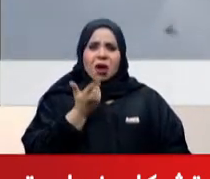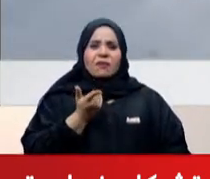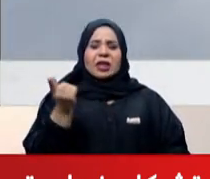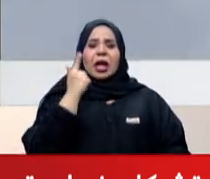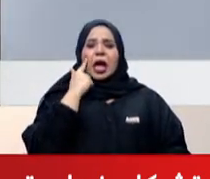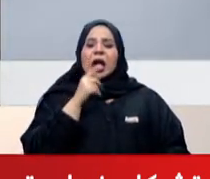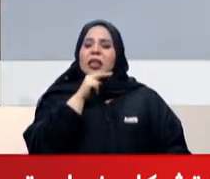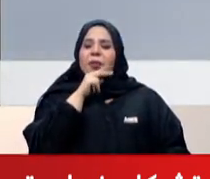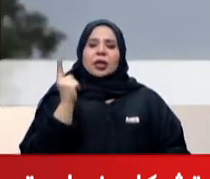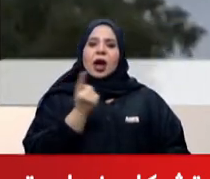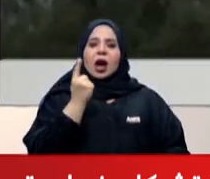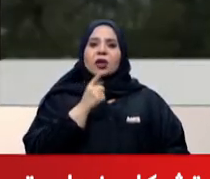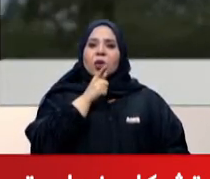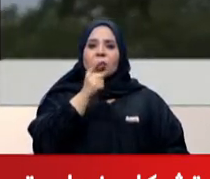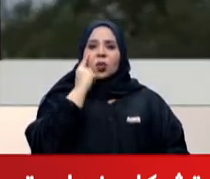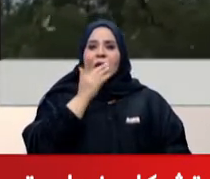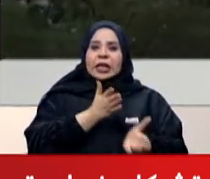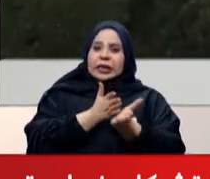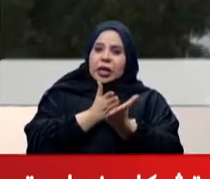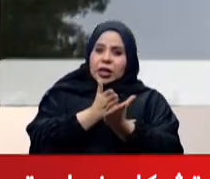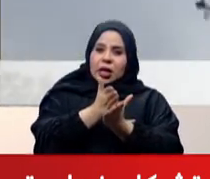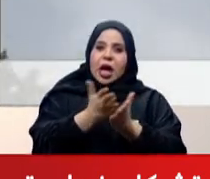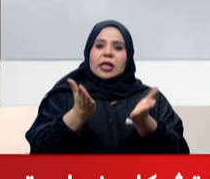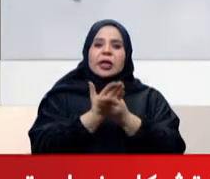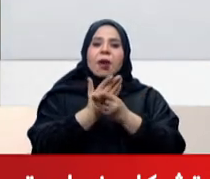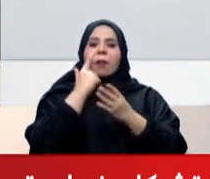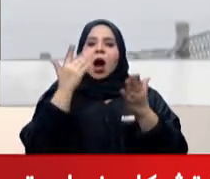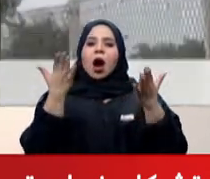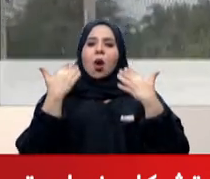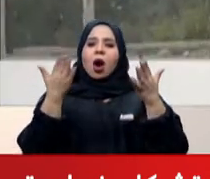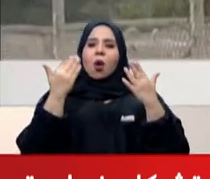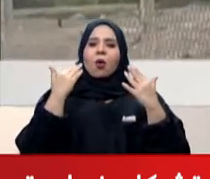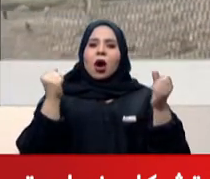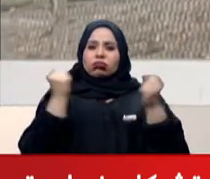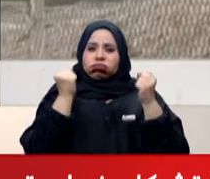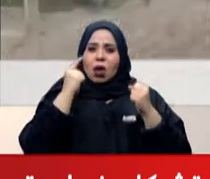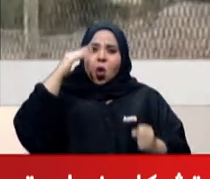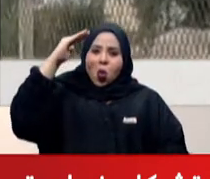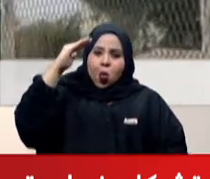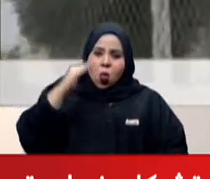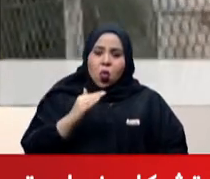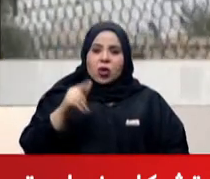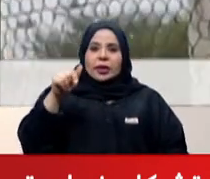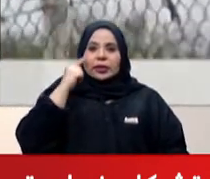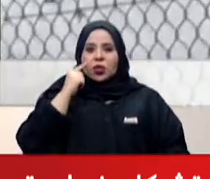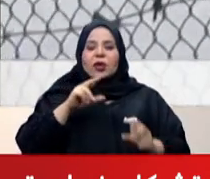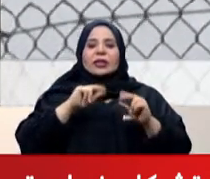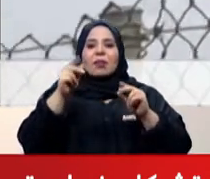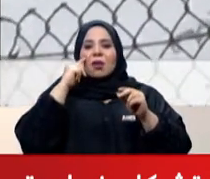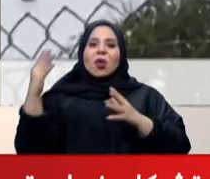كان يسير في مساره، وبسبب هذا المنخفض الجوي اللي الكل يتكلم عنه أدى إلى رحلة هذا